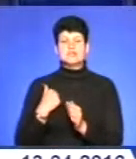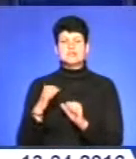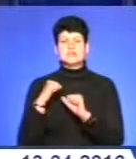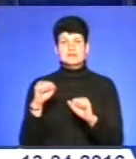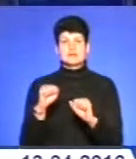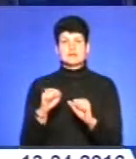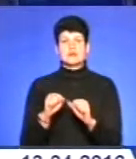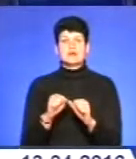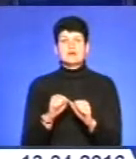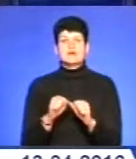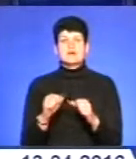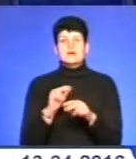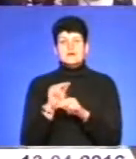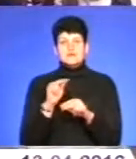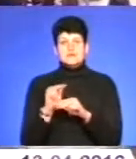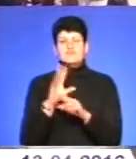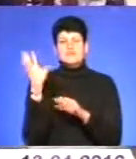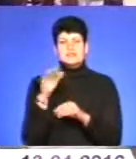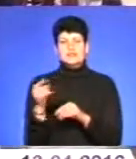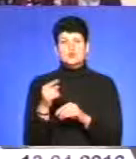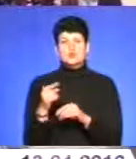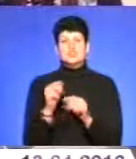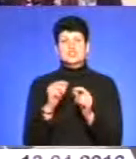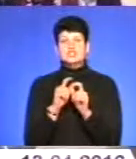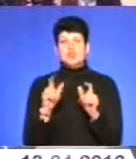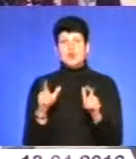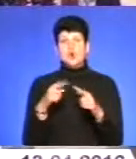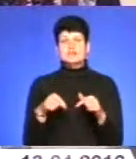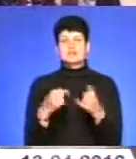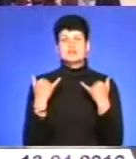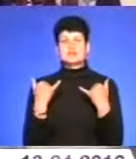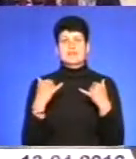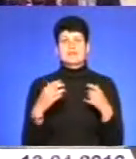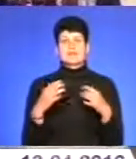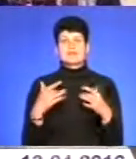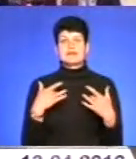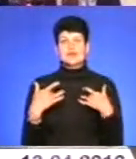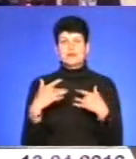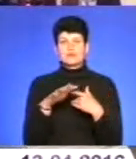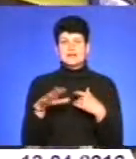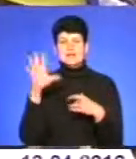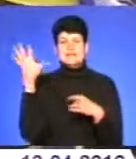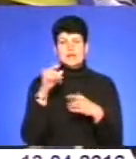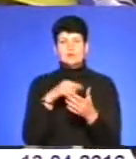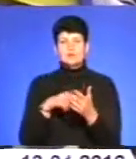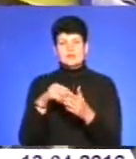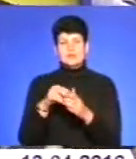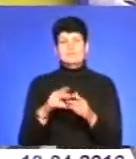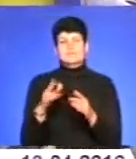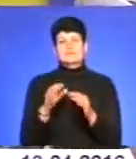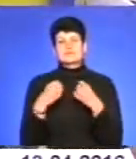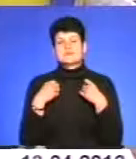Військово-патріотичний вишкіл для учнів усіх тернопільських шкіл організували сьогодні на театральному майдані. Загальноміське учнівське свято «Гарт